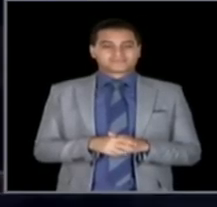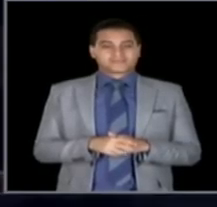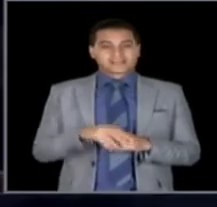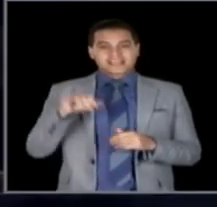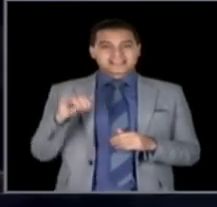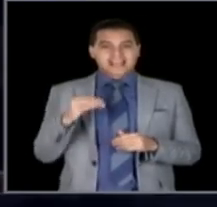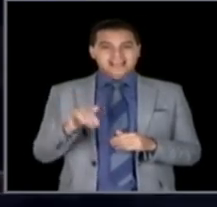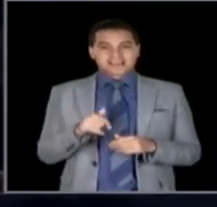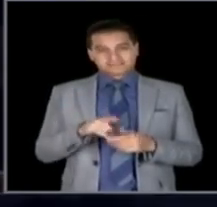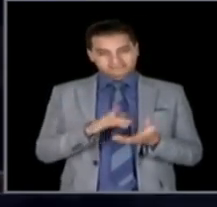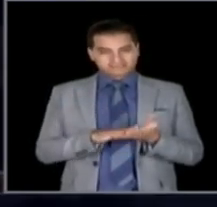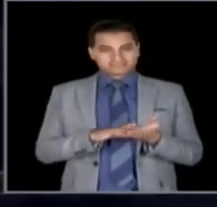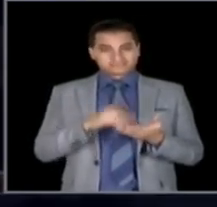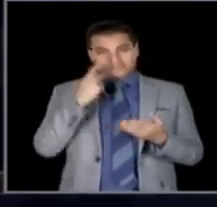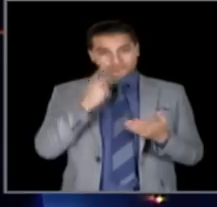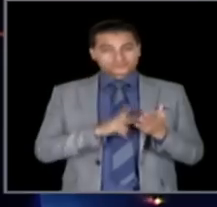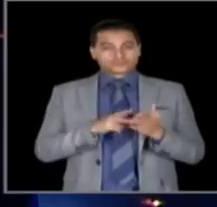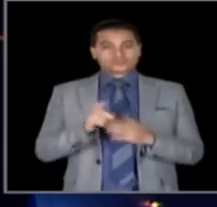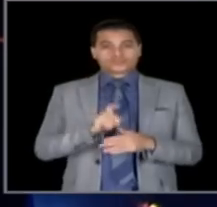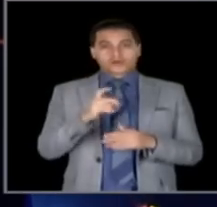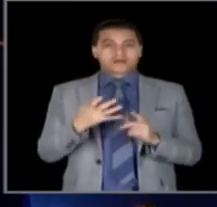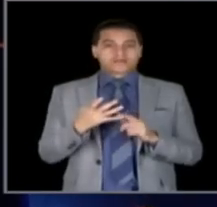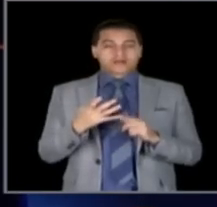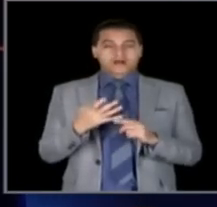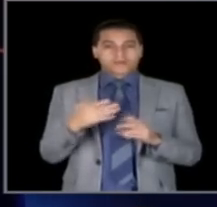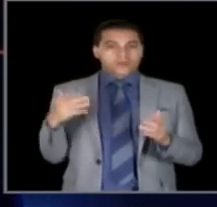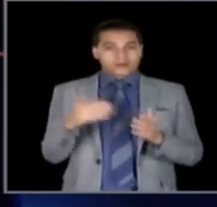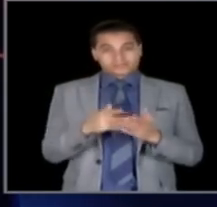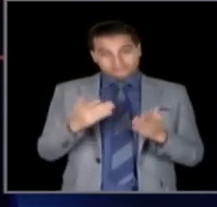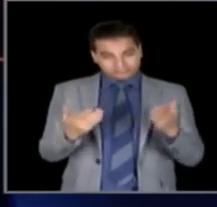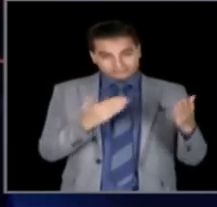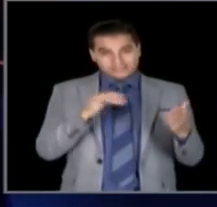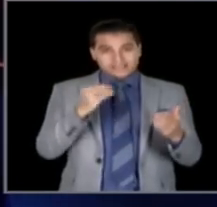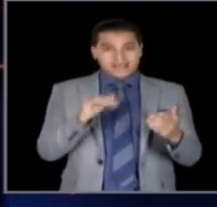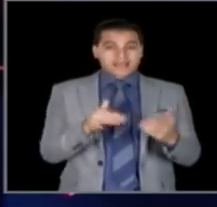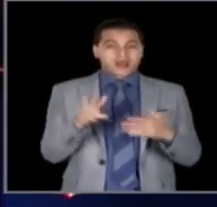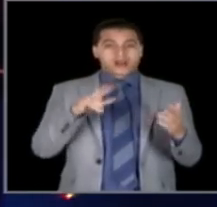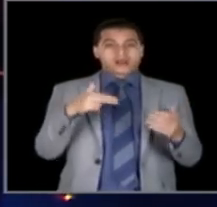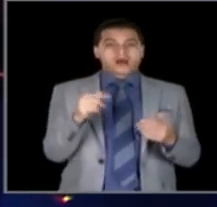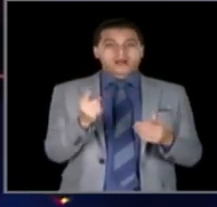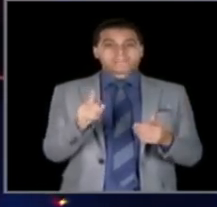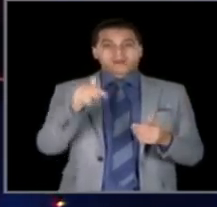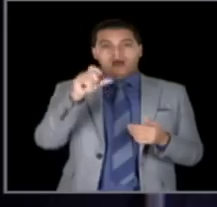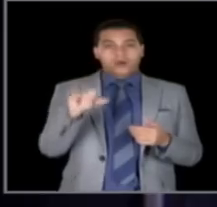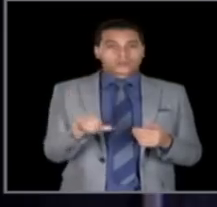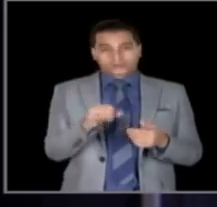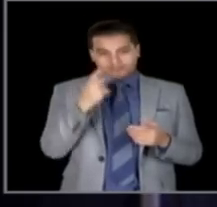يحيى، تفضل يا يحيى. السؤال الرابع والأخير، يحيى الغرباوي.